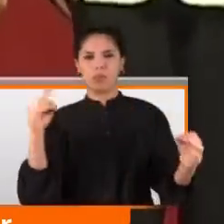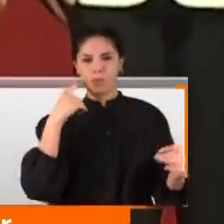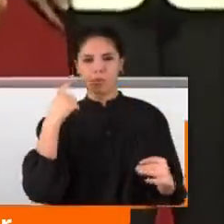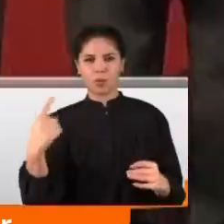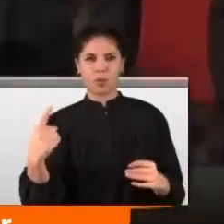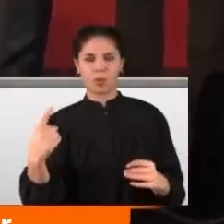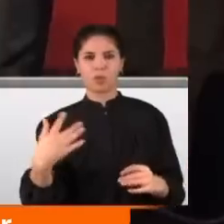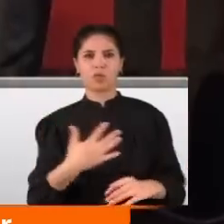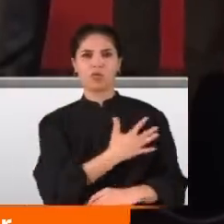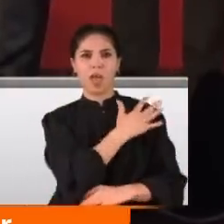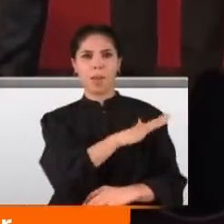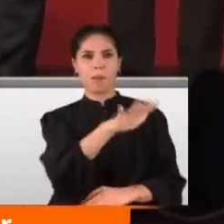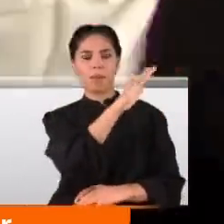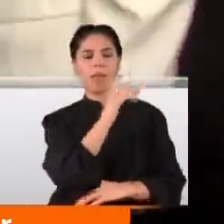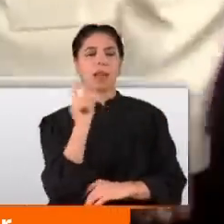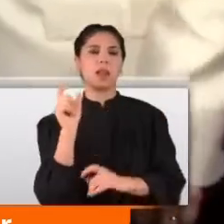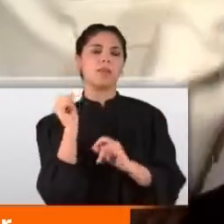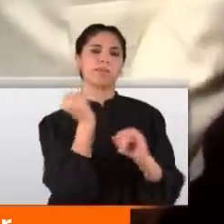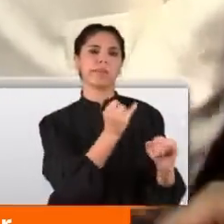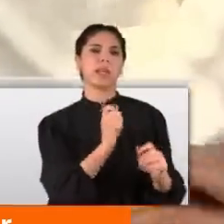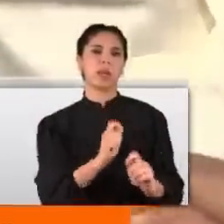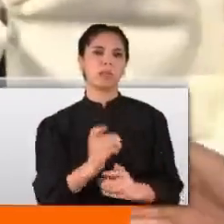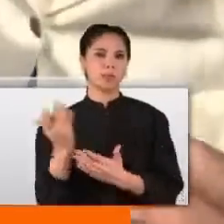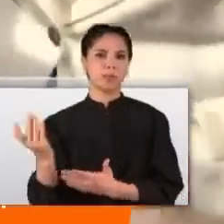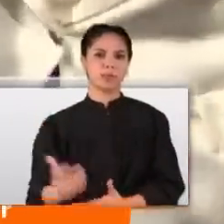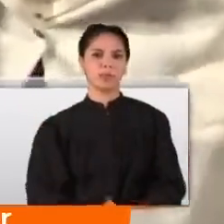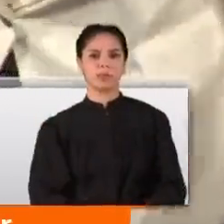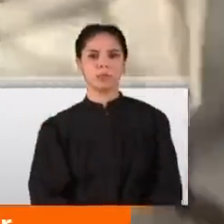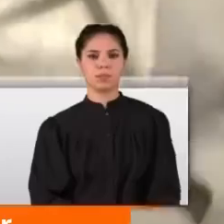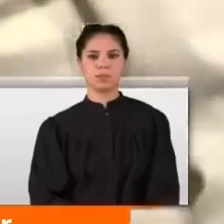kapalı olarak CHP'lilere sitem etti.